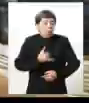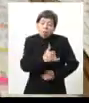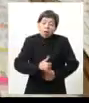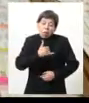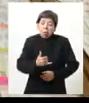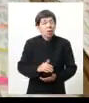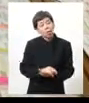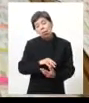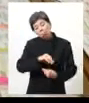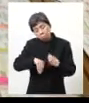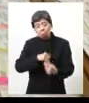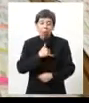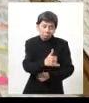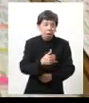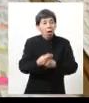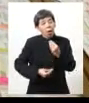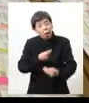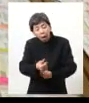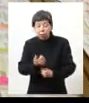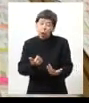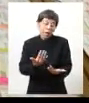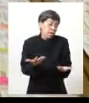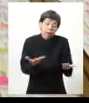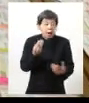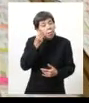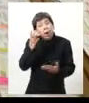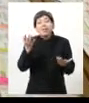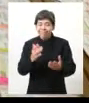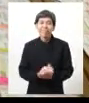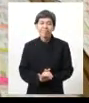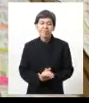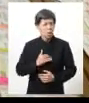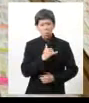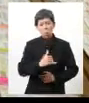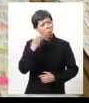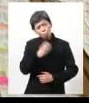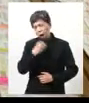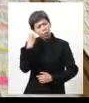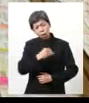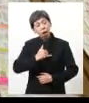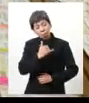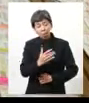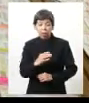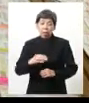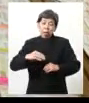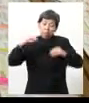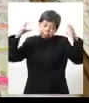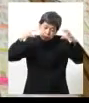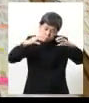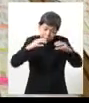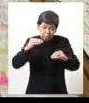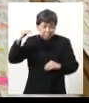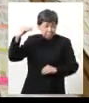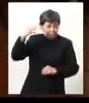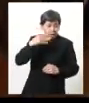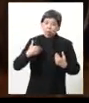มบันทำมาหากินไปเรื่อยๆขายได้ก็ขายขายไม่ได้เราก็กลับบ้านอะไรอย่างเงี้ยแต่ไปทุกวันทั้งแดดทั้งฝนทั้งเห